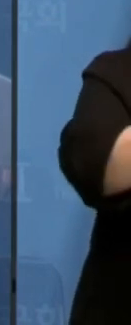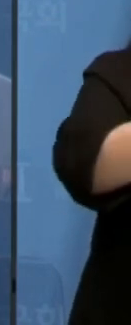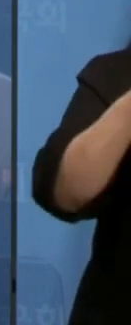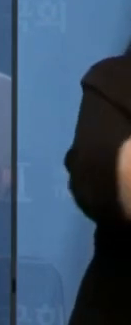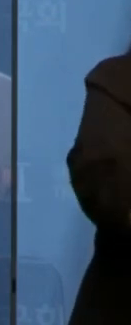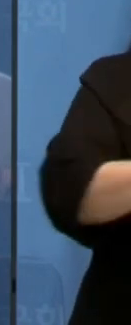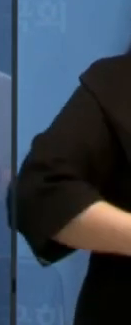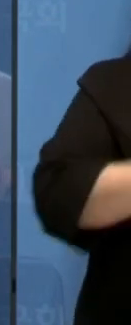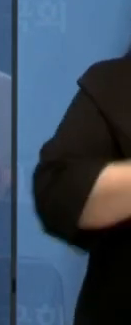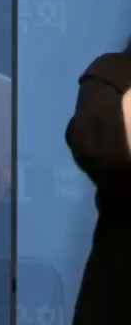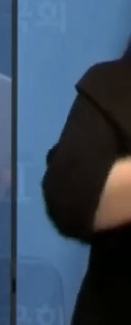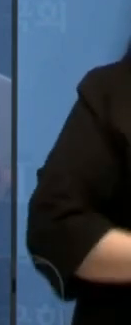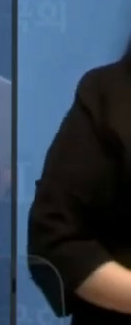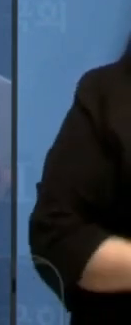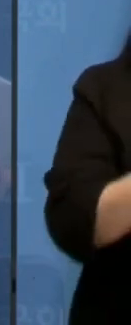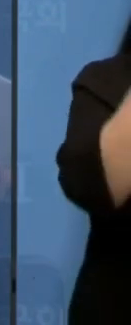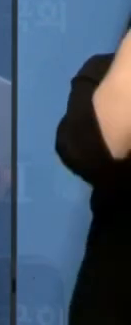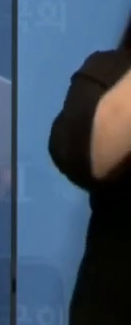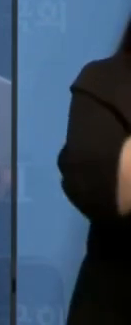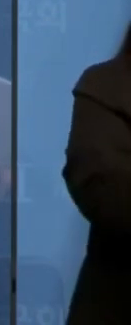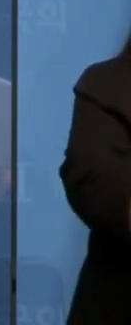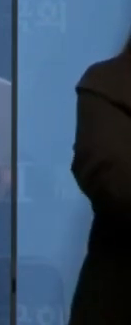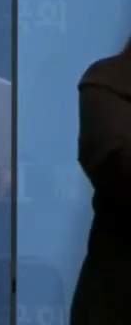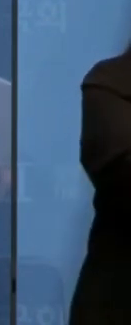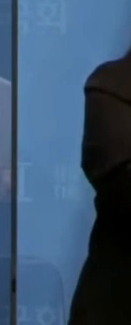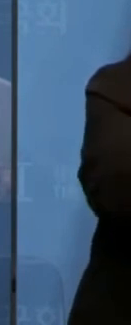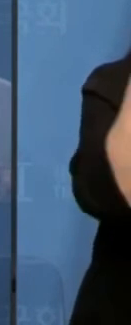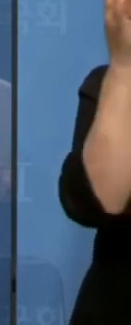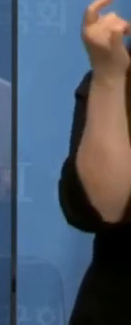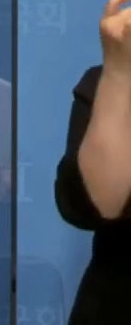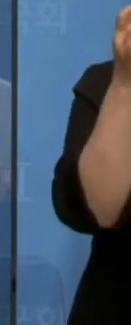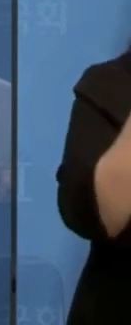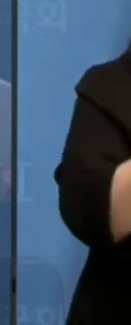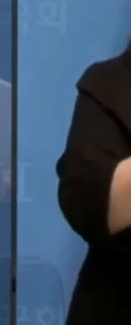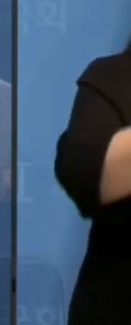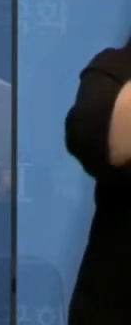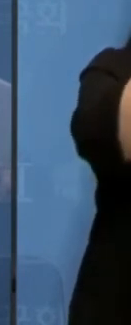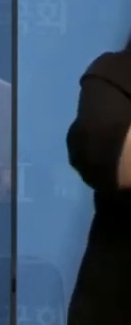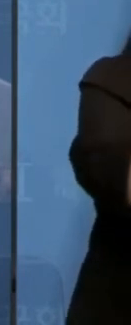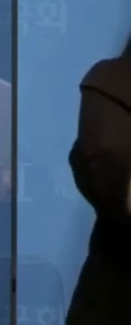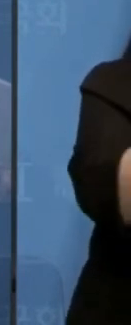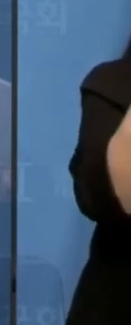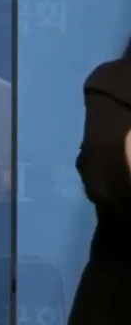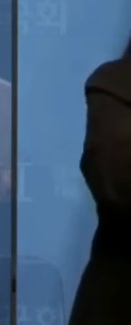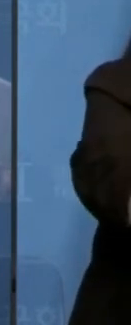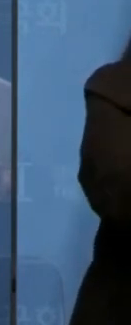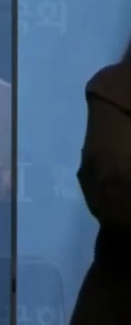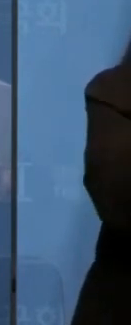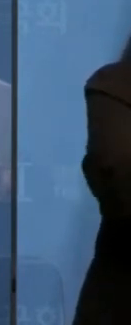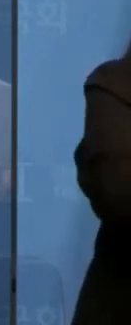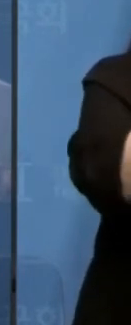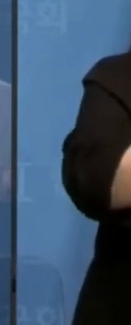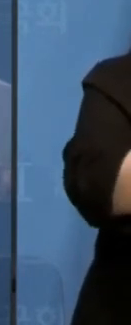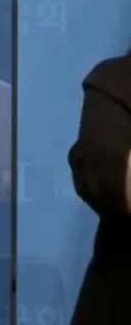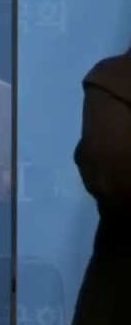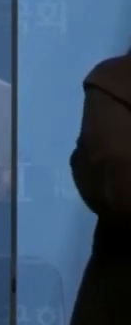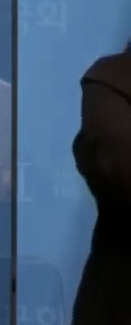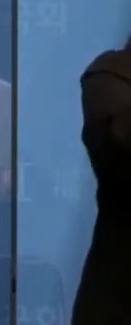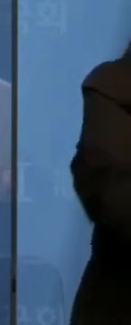필요합니다. 이번에 발의하는 가상자산 발전 및 이용자 보호에 관한 법률의 목표는 다음과